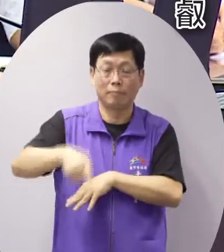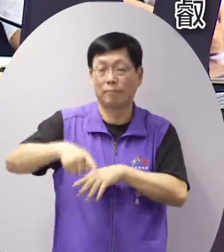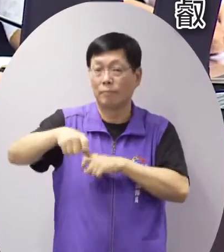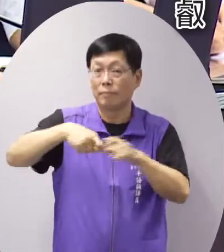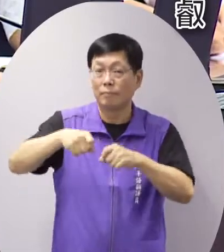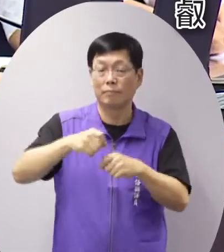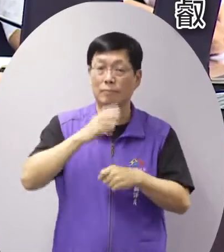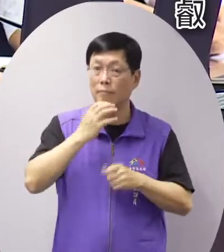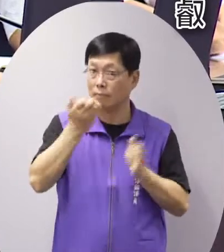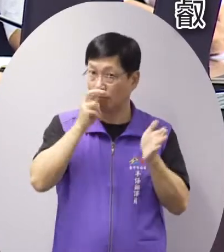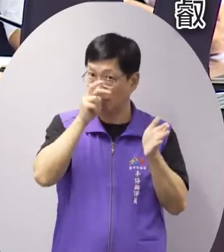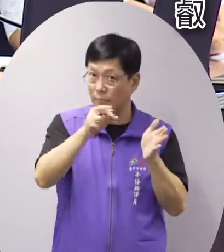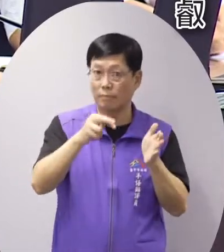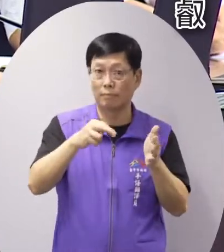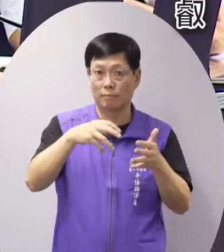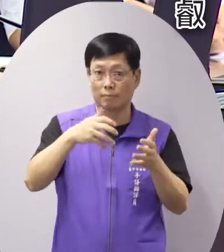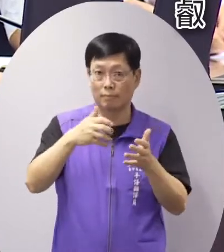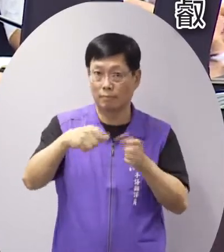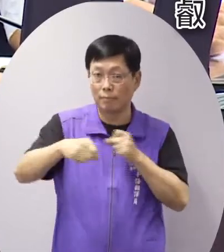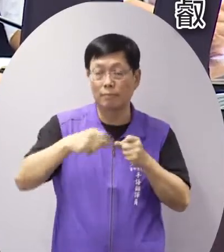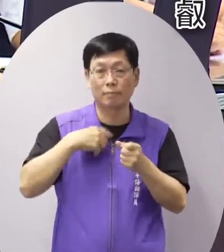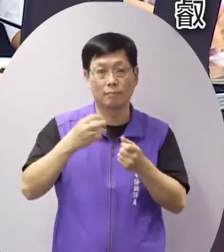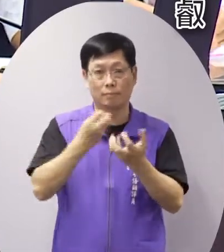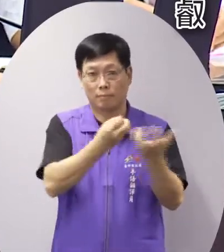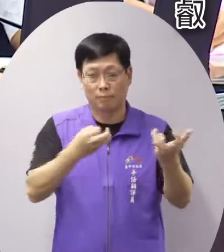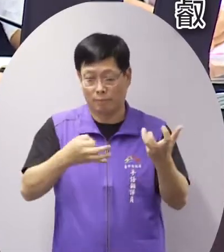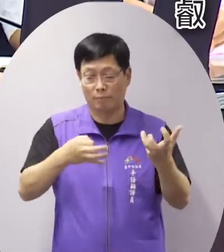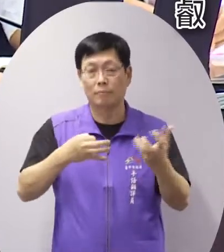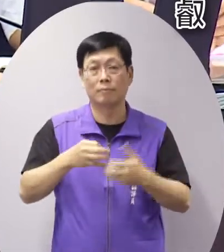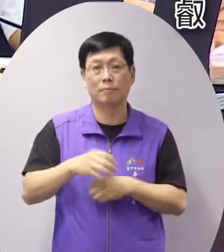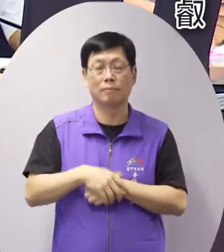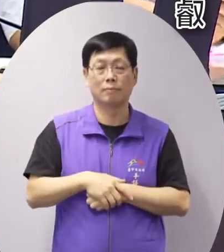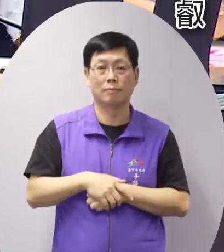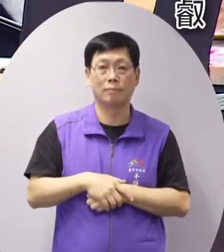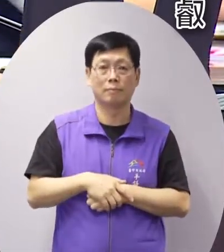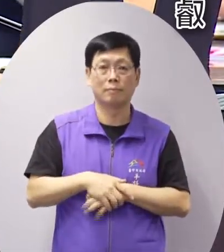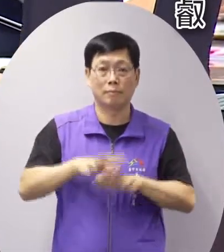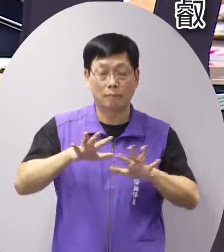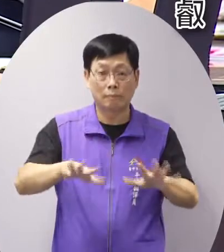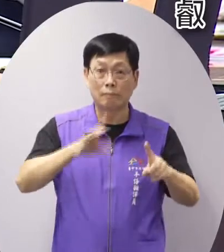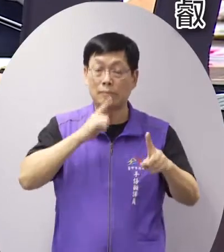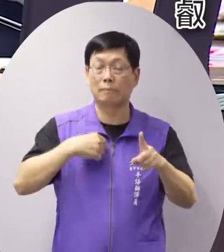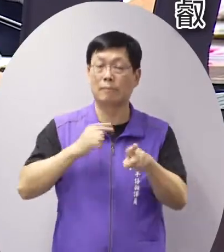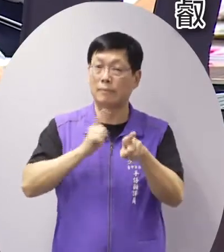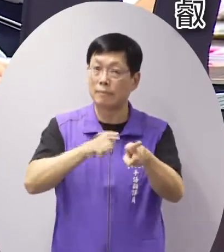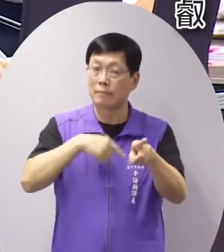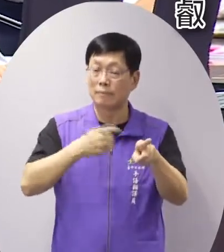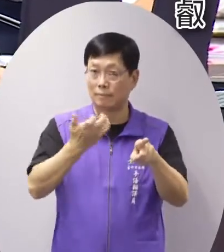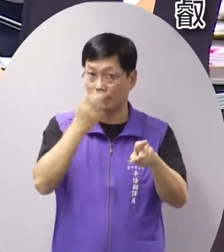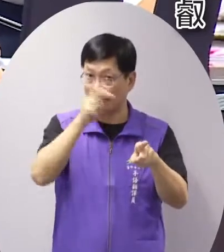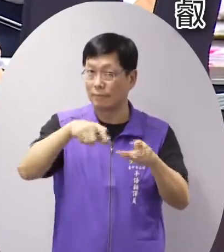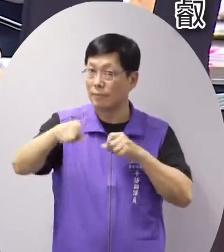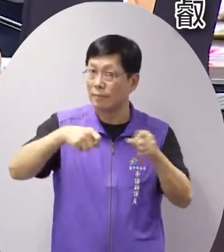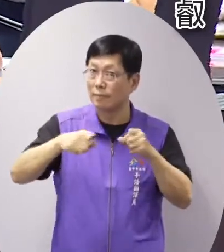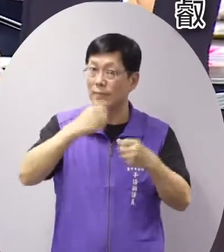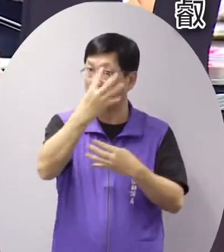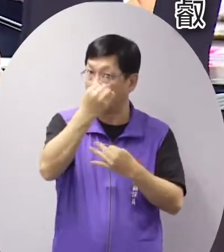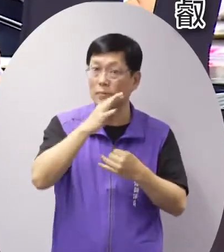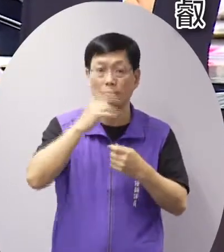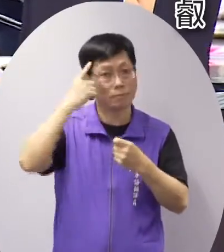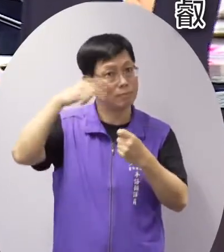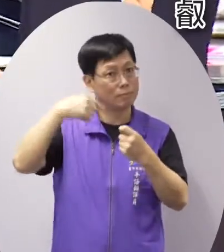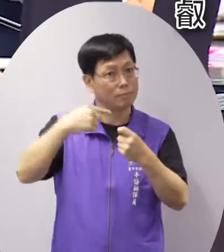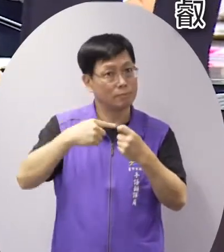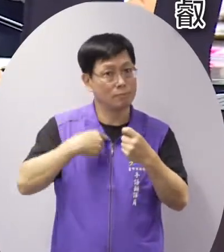是前瞻计划所支用的这个向下核定的补助款。那因为按照前瞻计划的执行期限在明